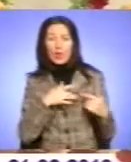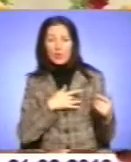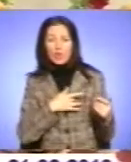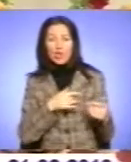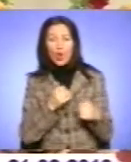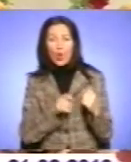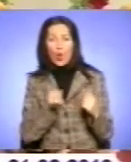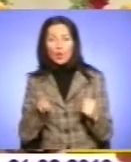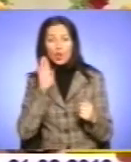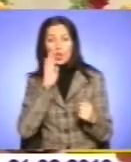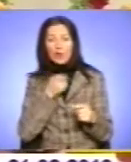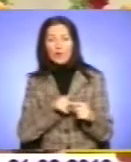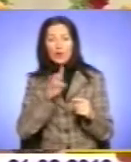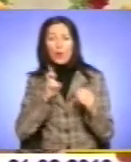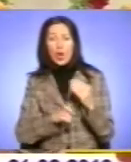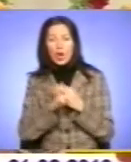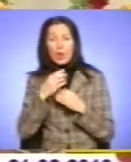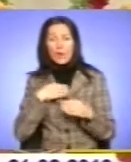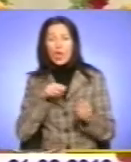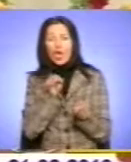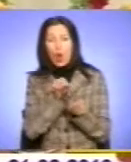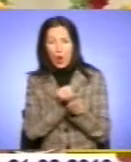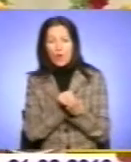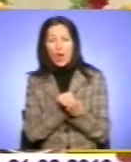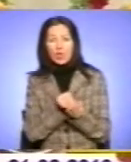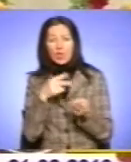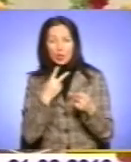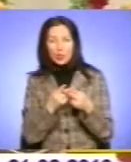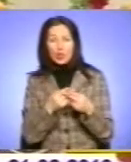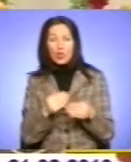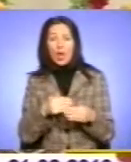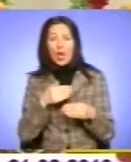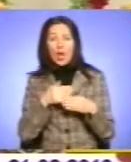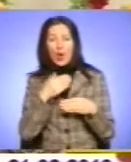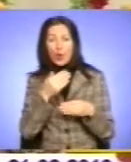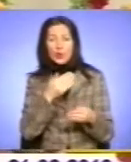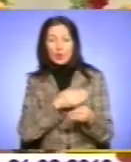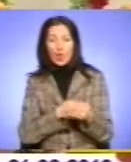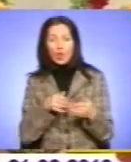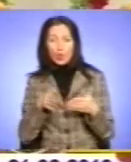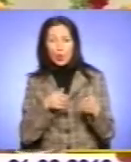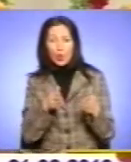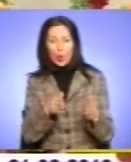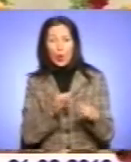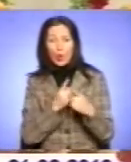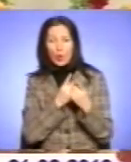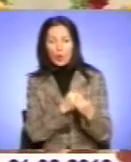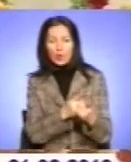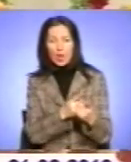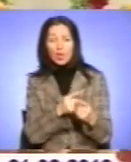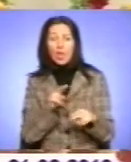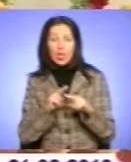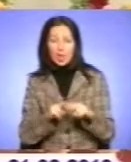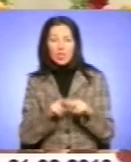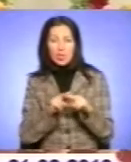останню дорогу, і хрестили, і сповідали. І навіть таке було, що я розмовляв тут з 6